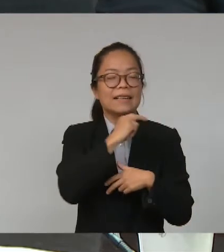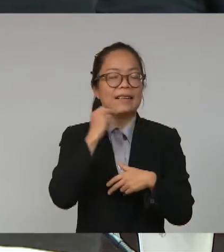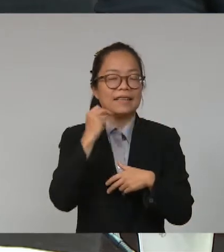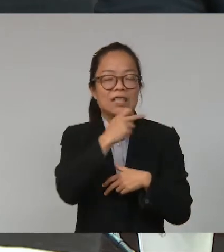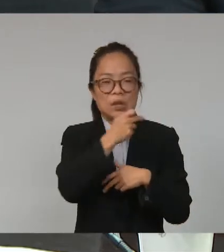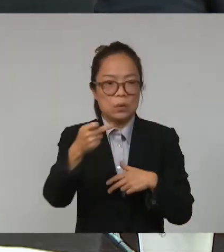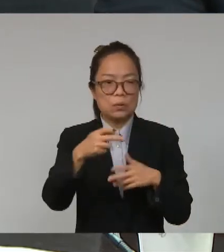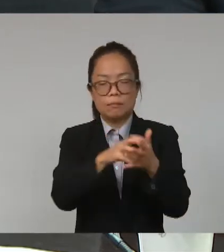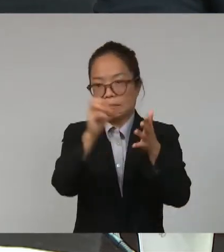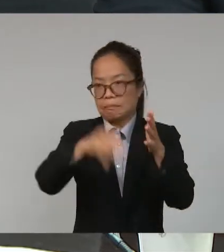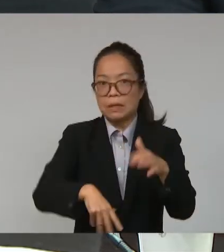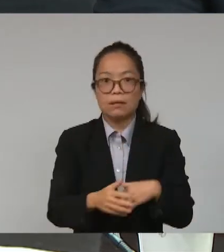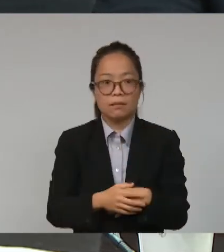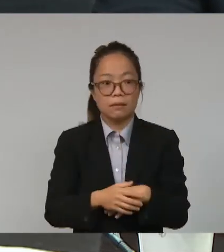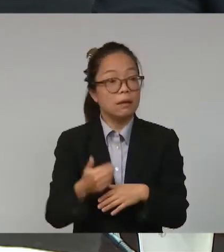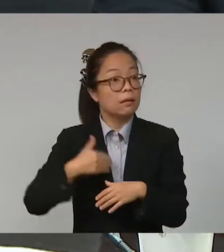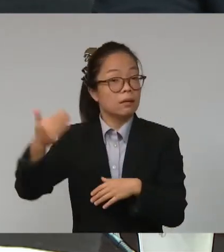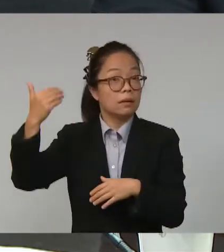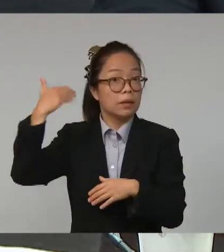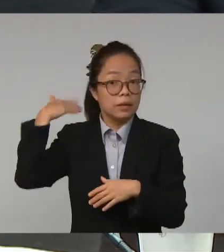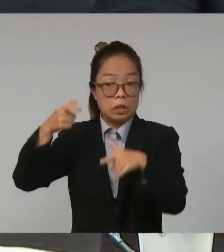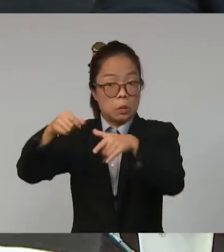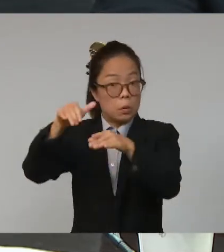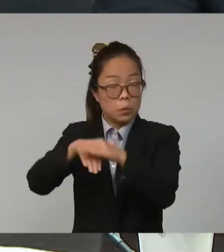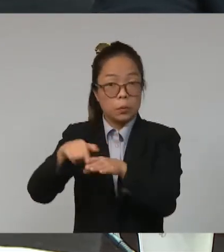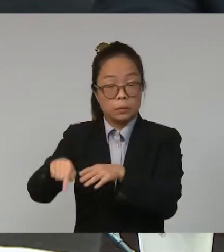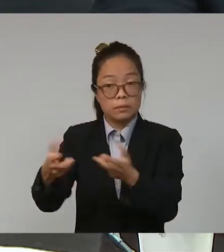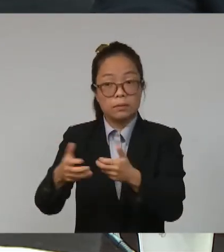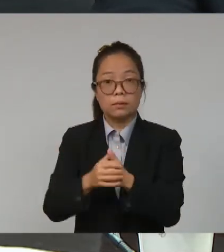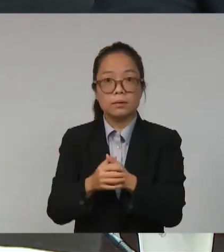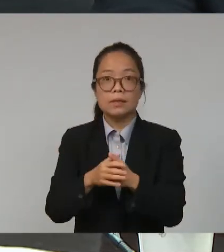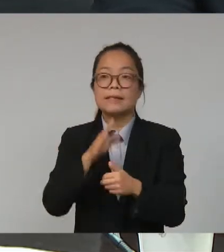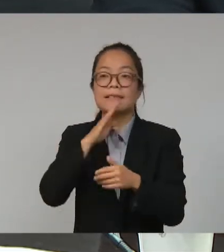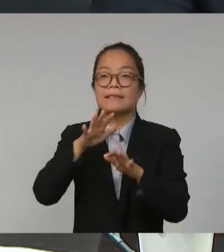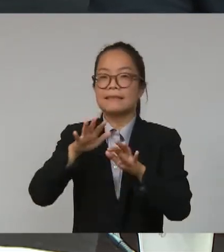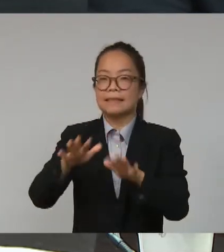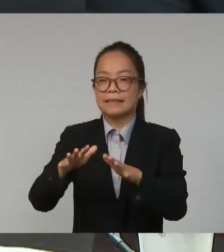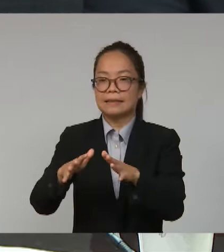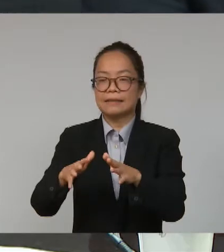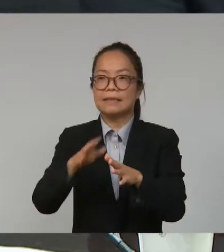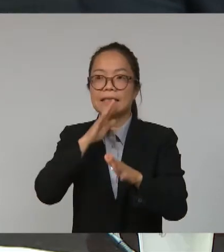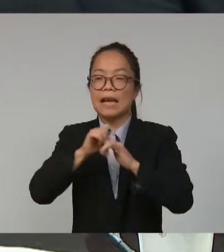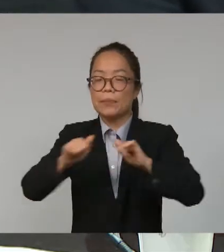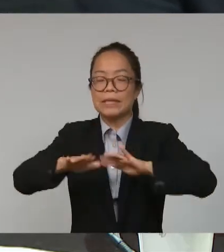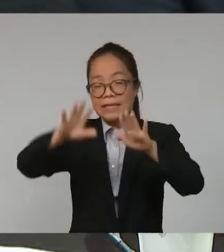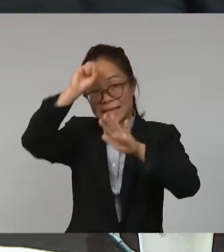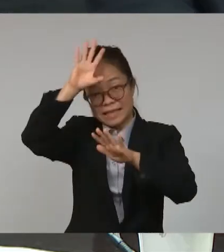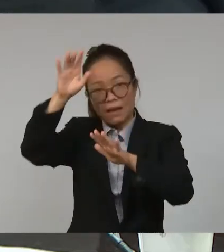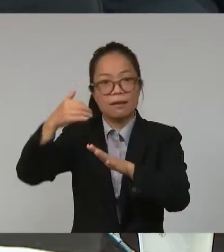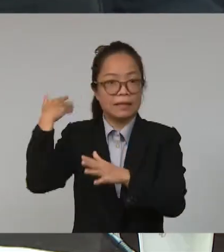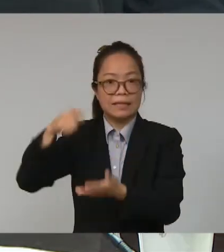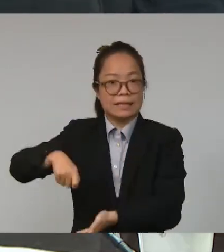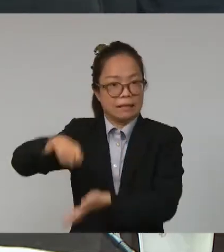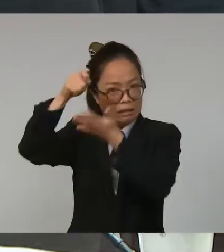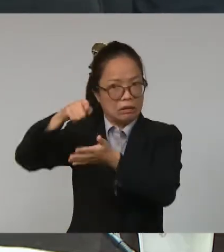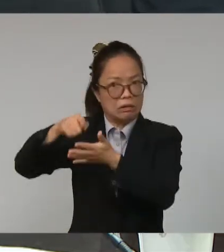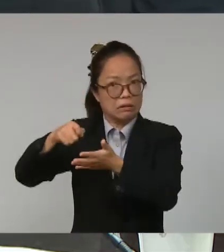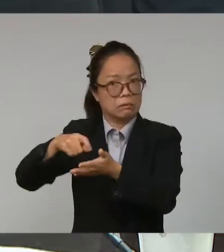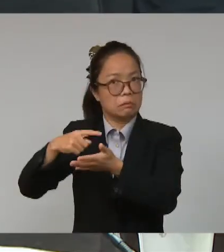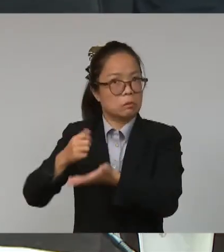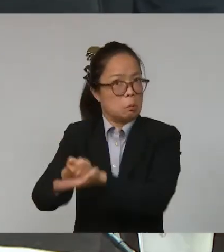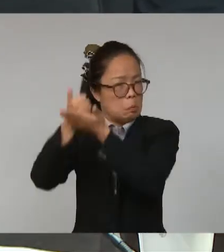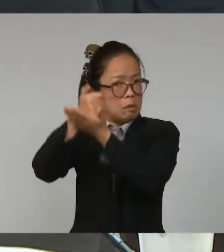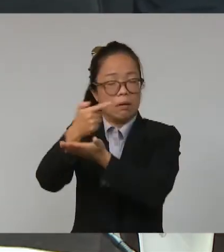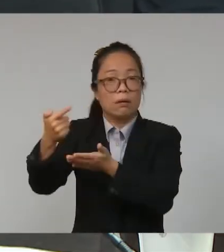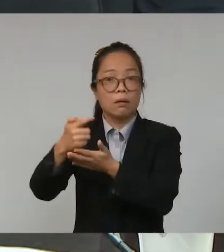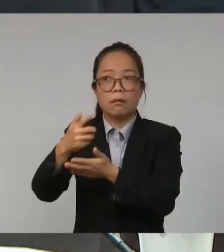头。过去公投是现在的执政党政府民进党的神主牌，